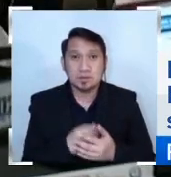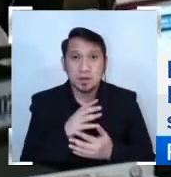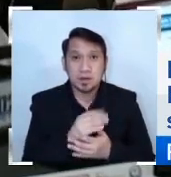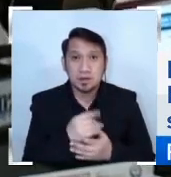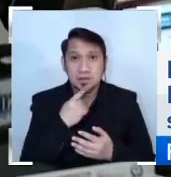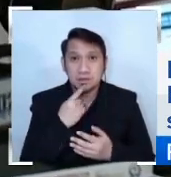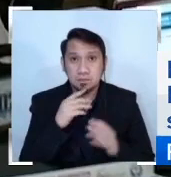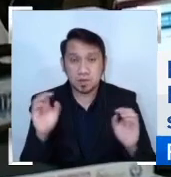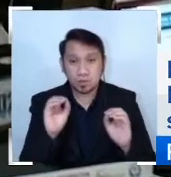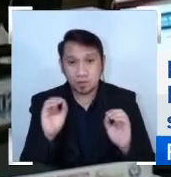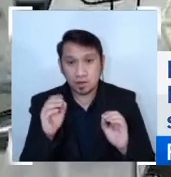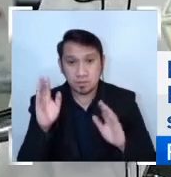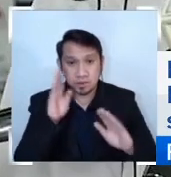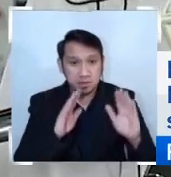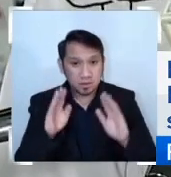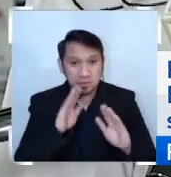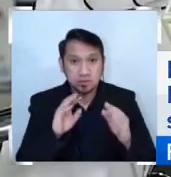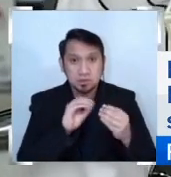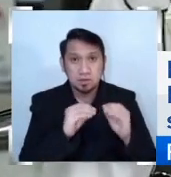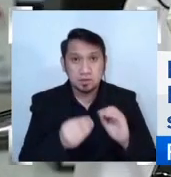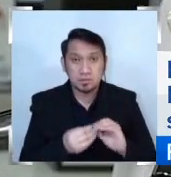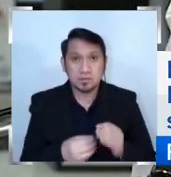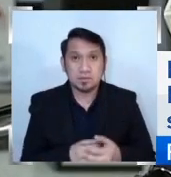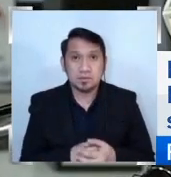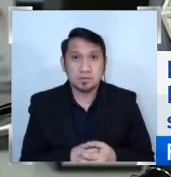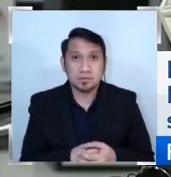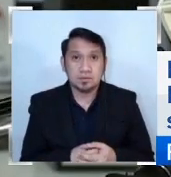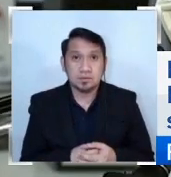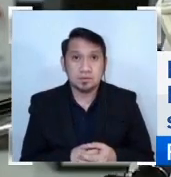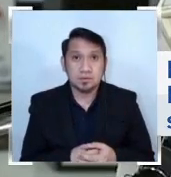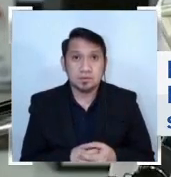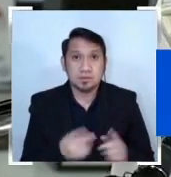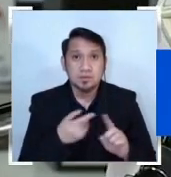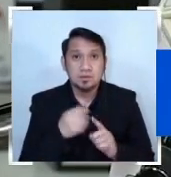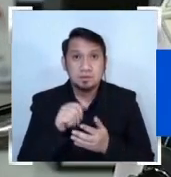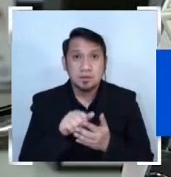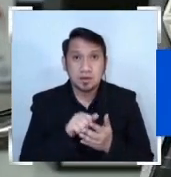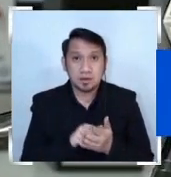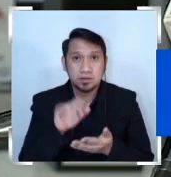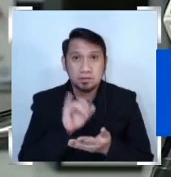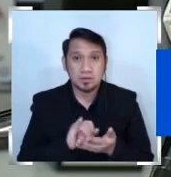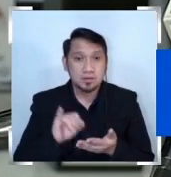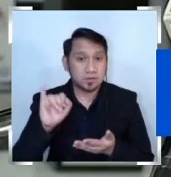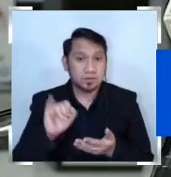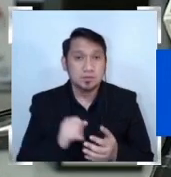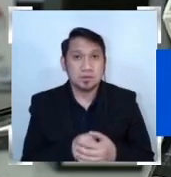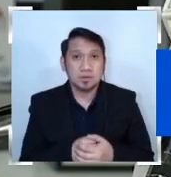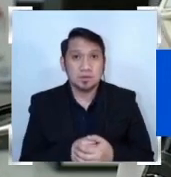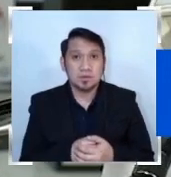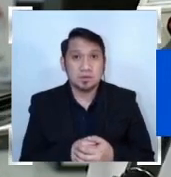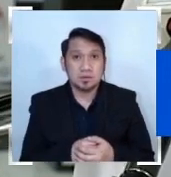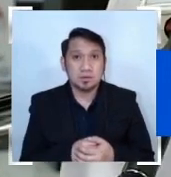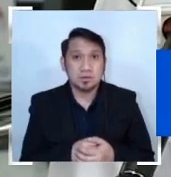walang irregularidad sa mga numero. Already asked some academic institutions and I'm